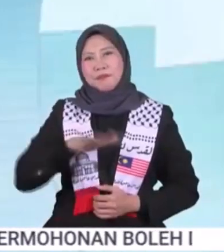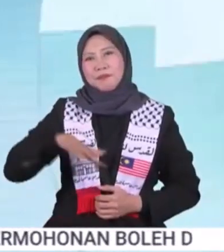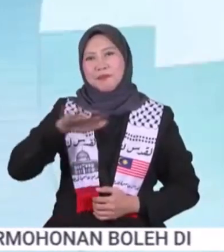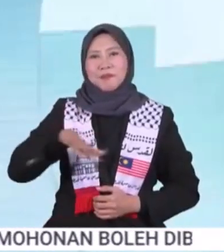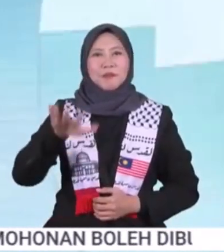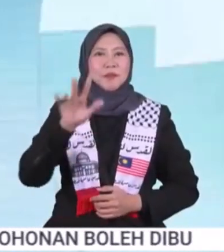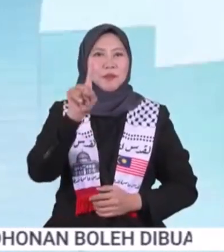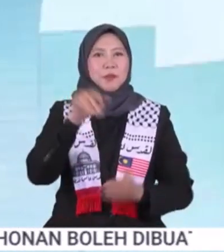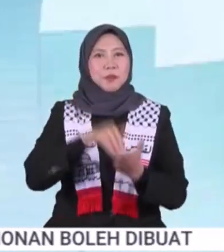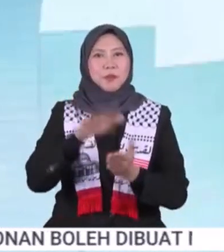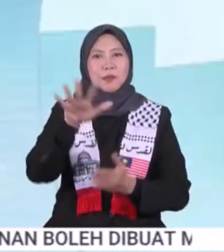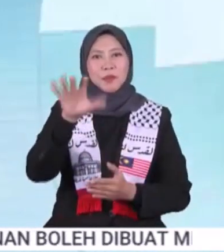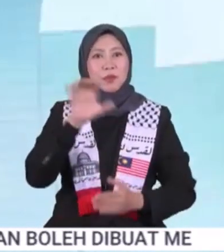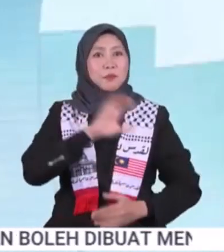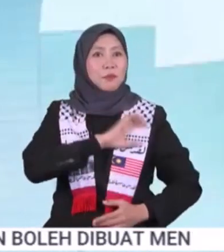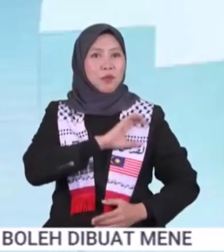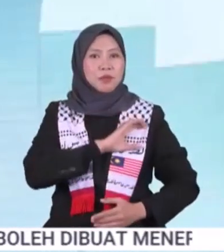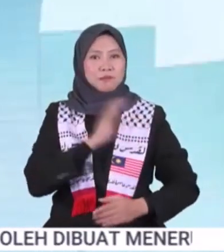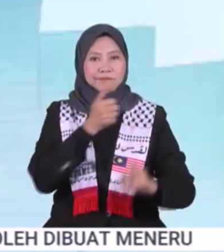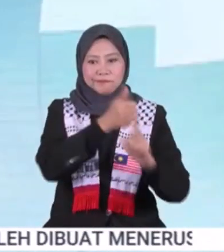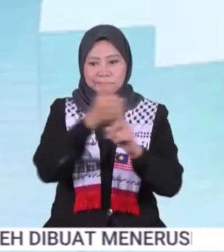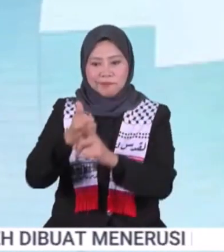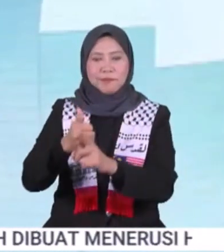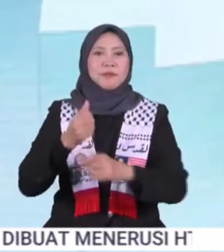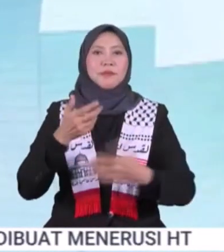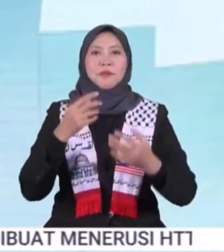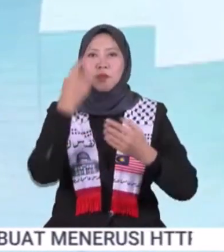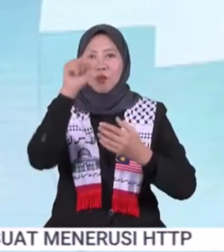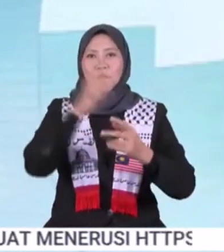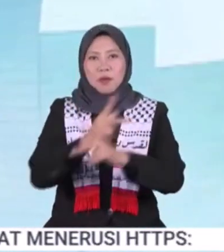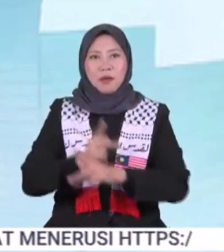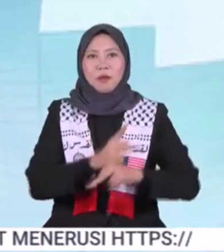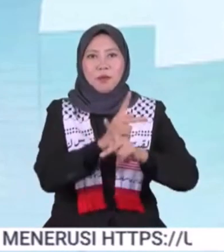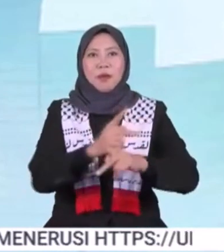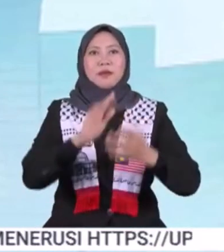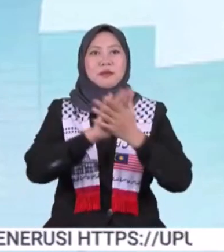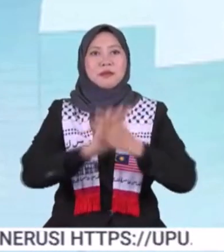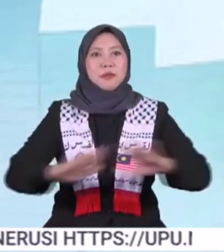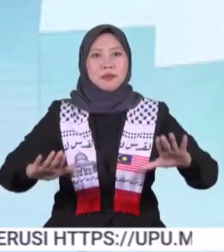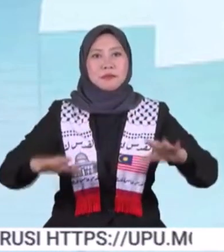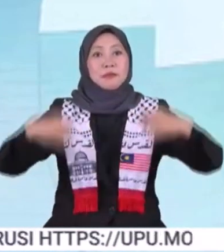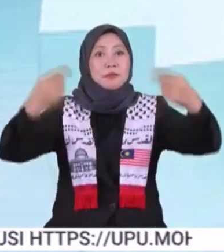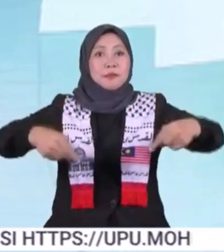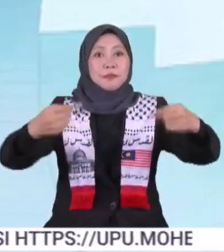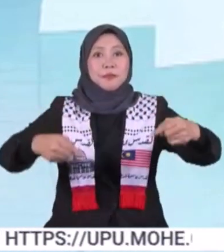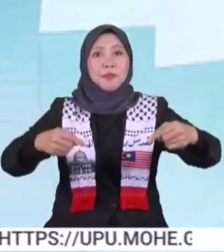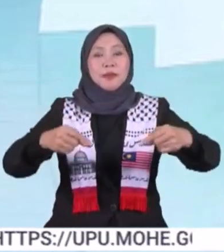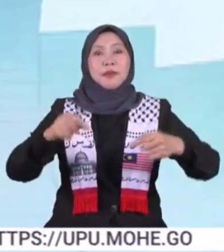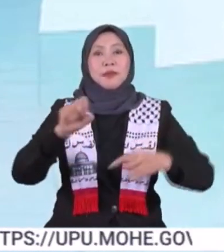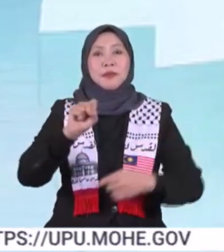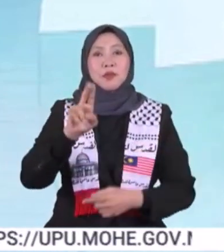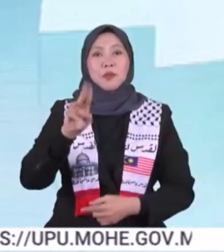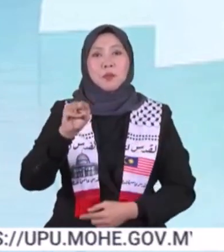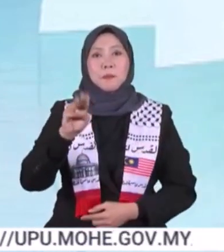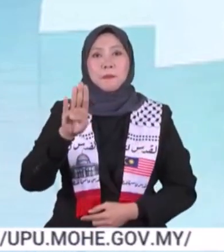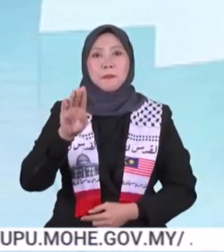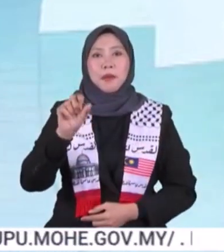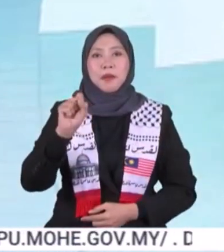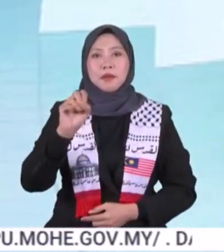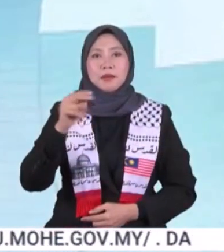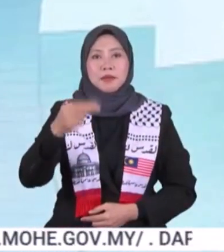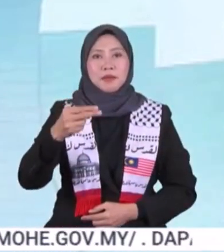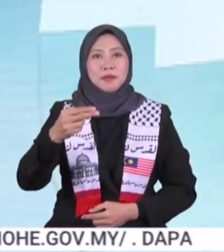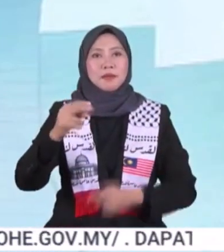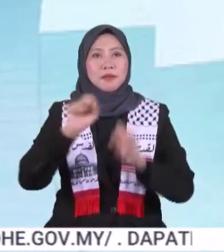Kira-kira 1,500 anggota polis akan ditugaskan bagi mengawal keselamatan sempena perlawanan Sumbangsih yang berlangsung di Stadium Sultan Ibrahim Iskandar